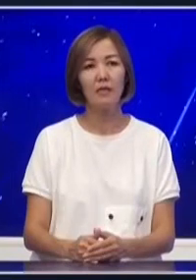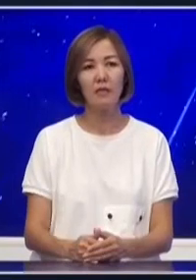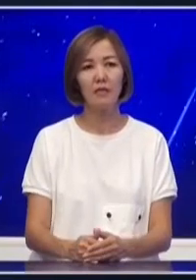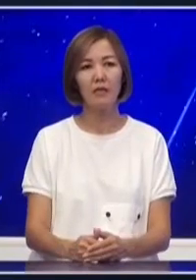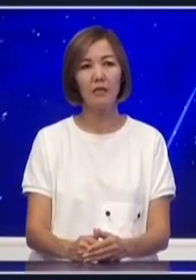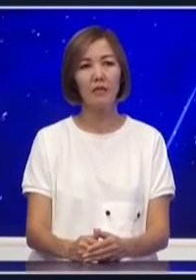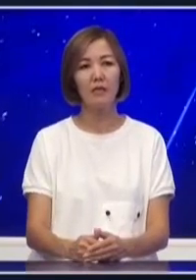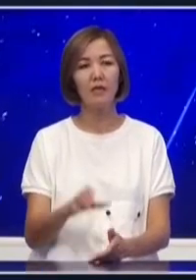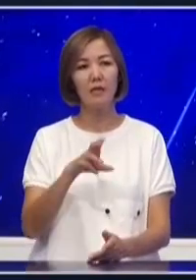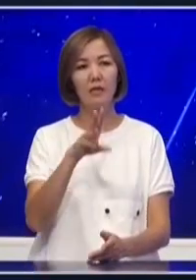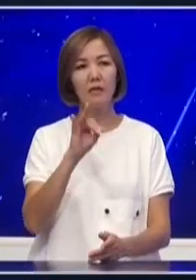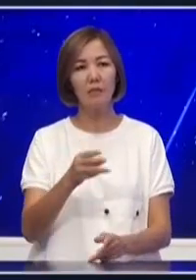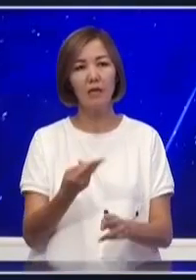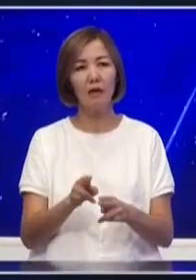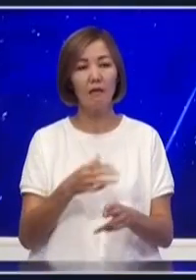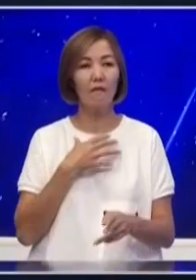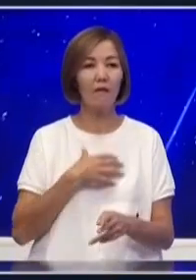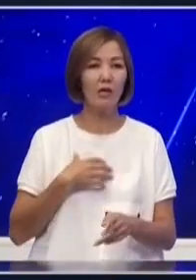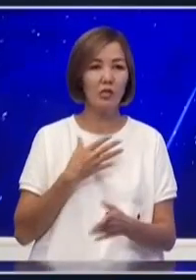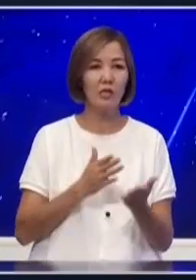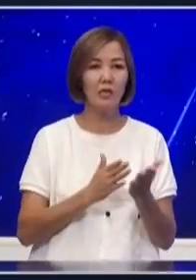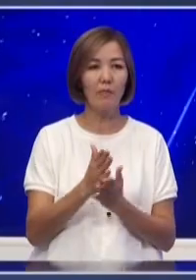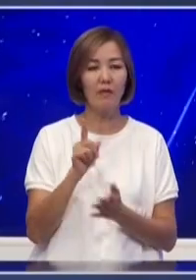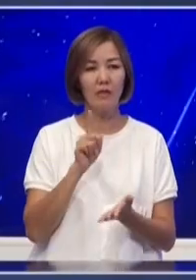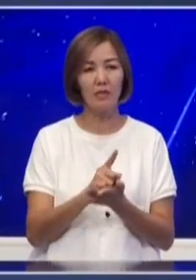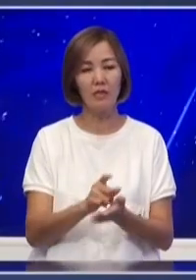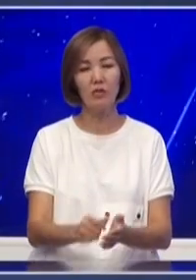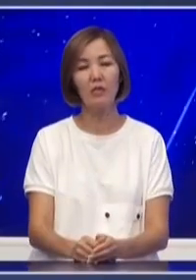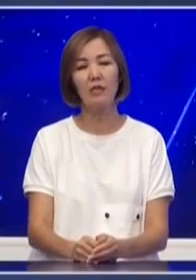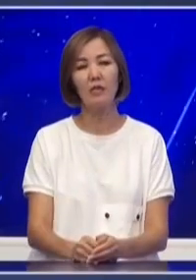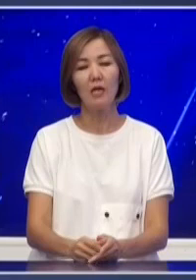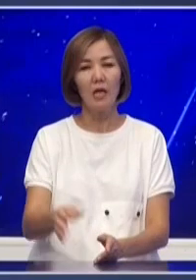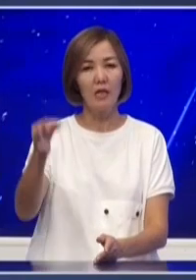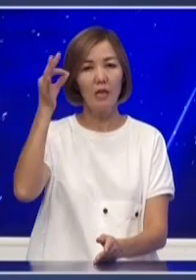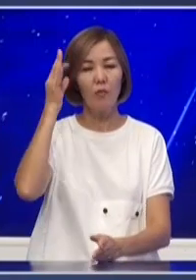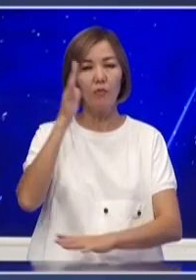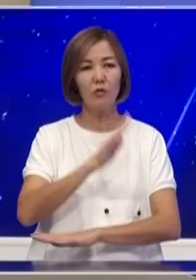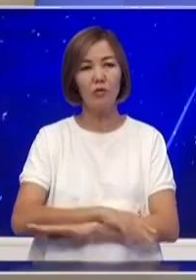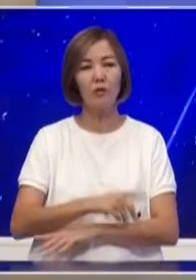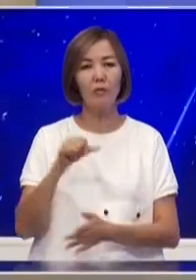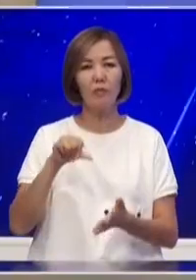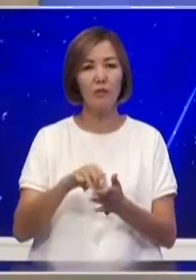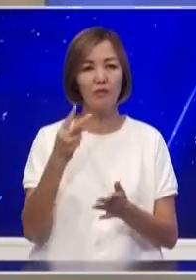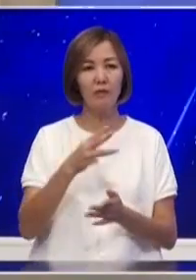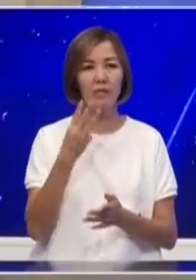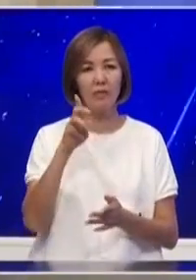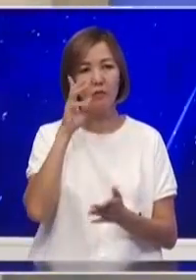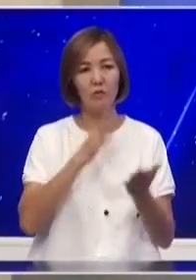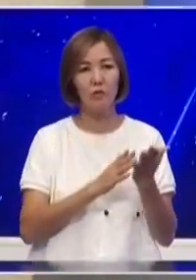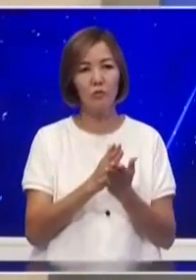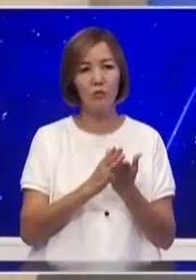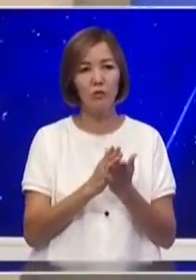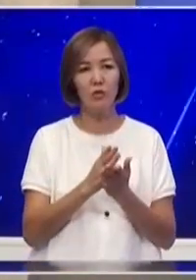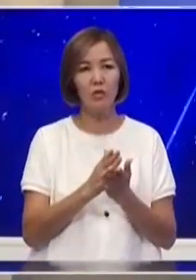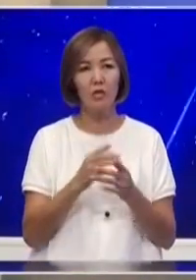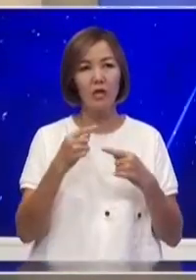Это, как бы, важная у нас задача стоит. Напомним, в семинаре приняли участие 23 государственных служащих